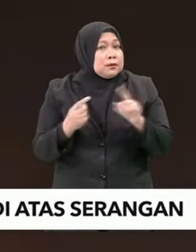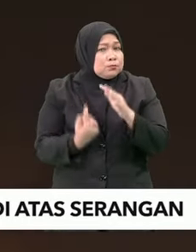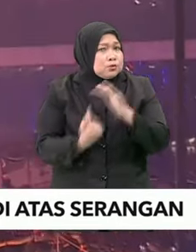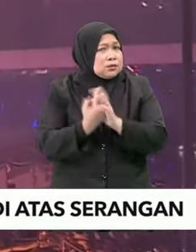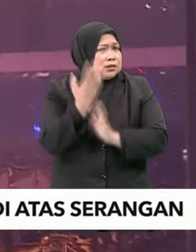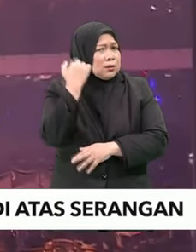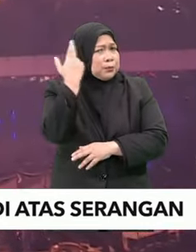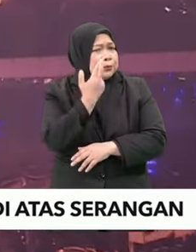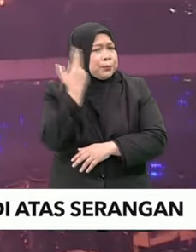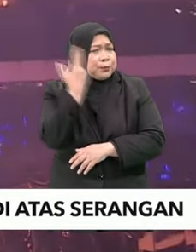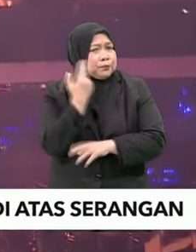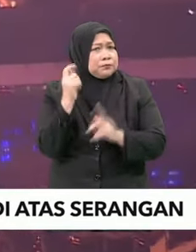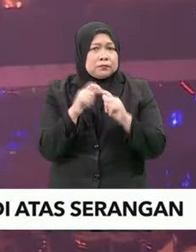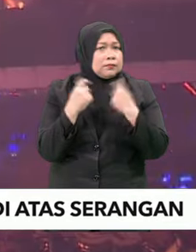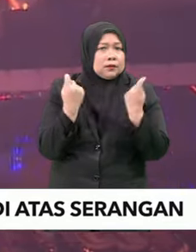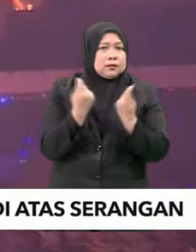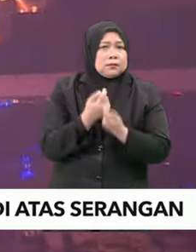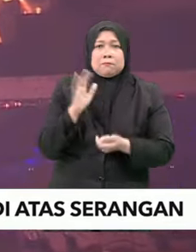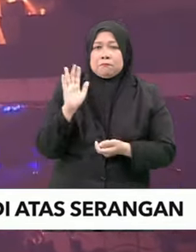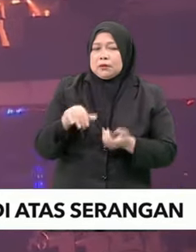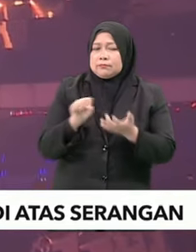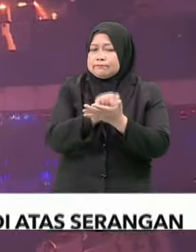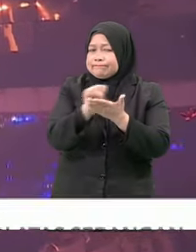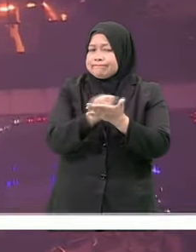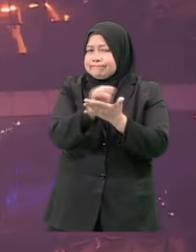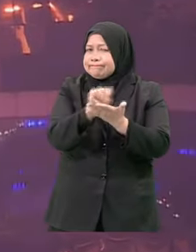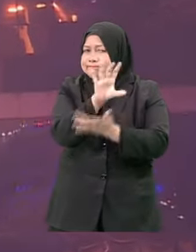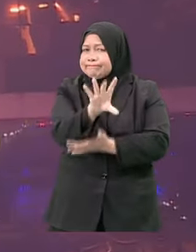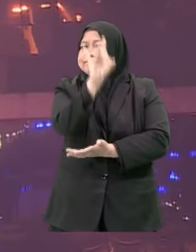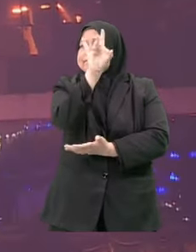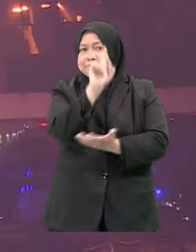dan motif kejadian kumpulan itu masih lagi